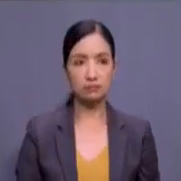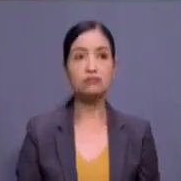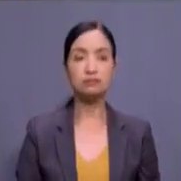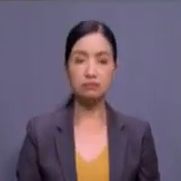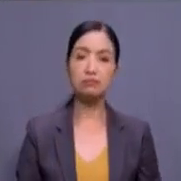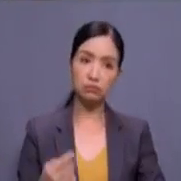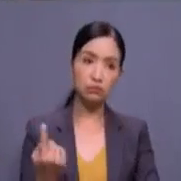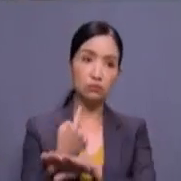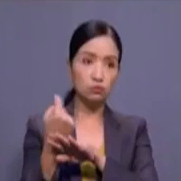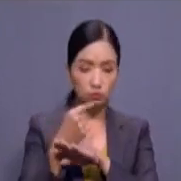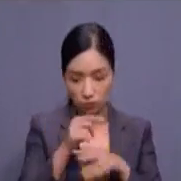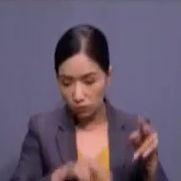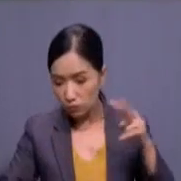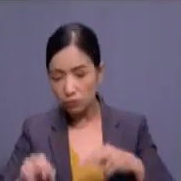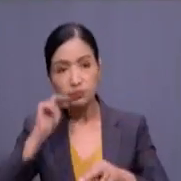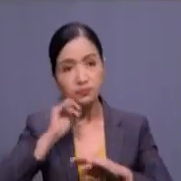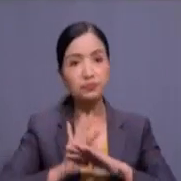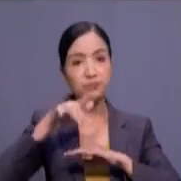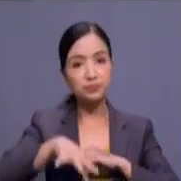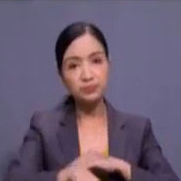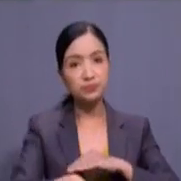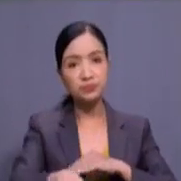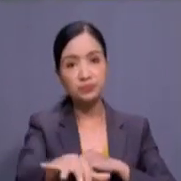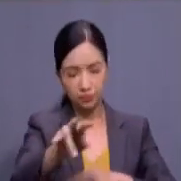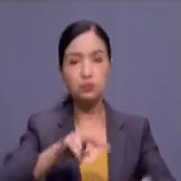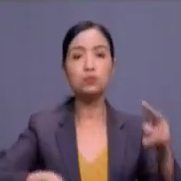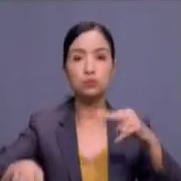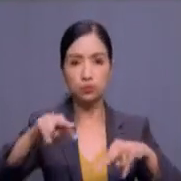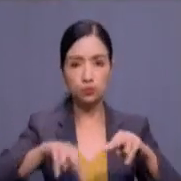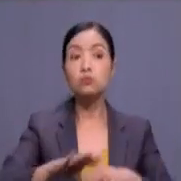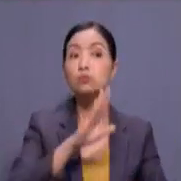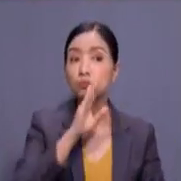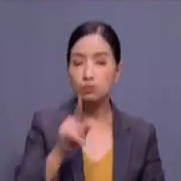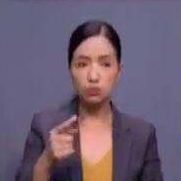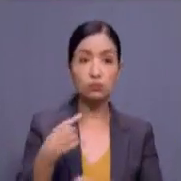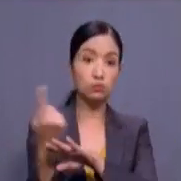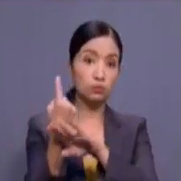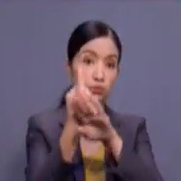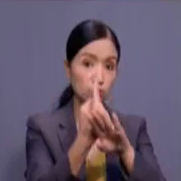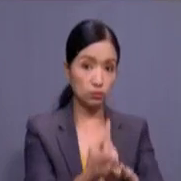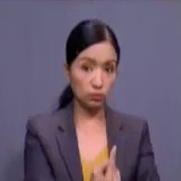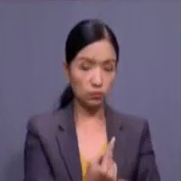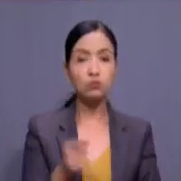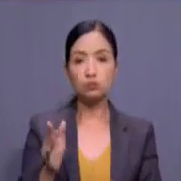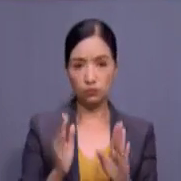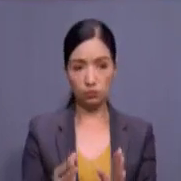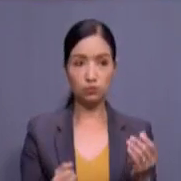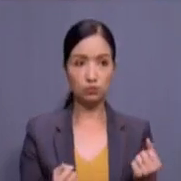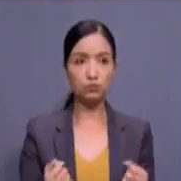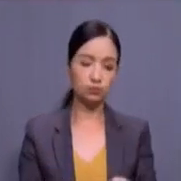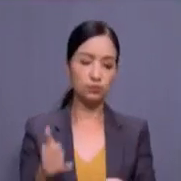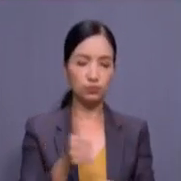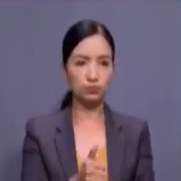บินสำรวจสภาพน้ำในลำน้ำด้วยนะคะคือเจ้าหน้าที่เนี่ยให้ข้อมูลว่าถ้ามีจุดจอดจะให้เจ้าหน้าที่เนี่ยขึ้นฮอส